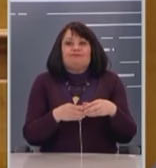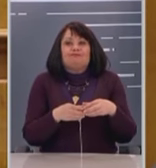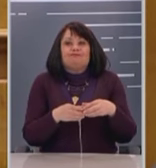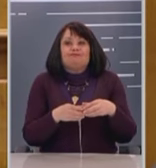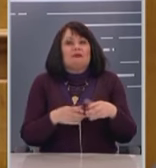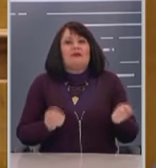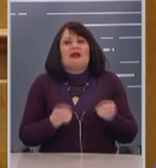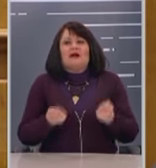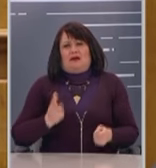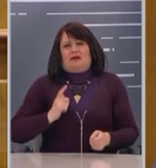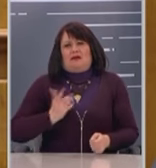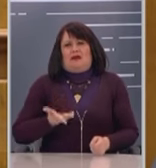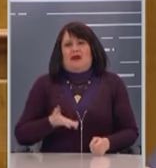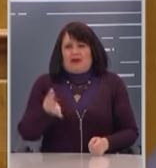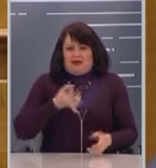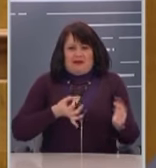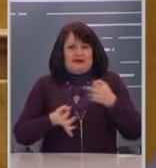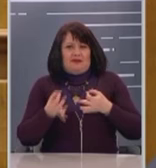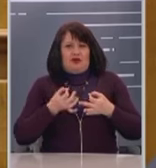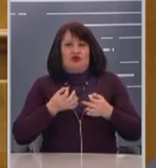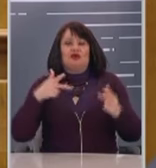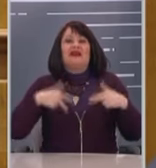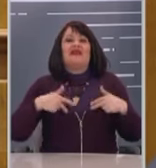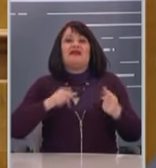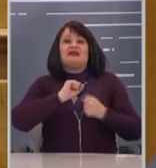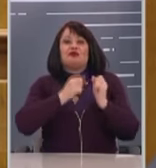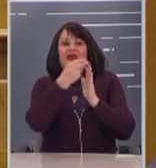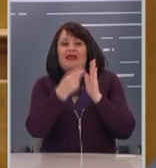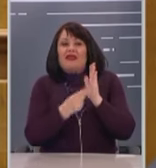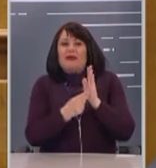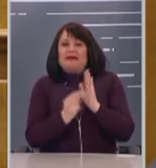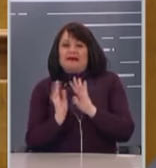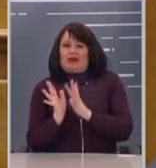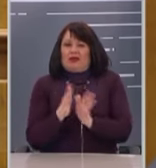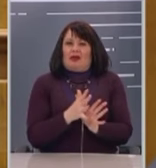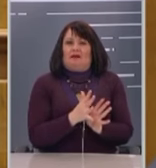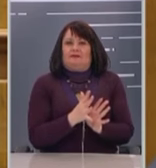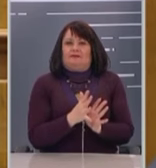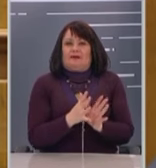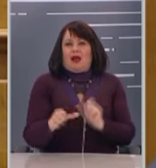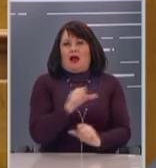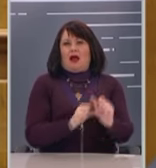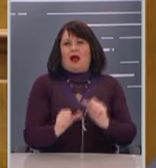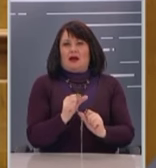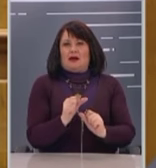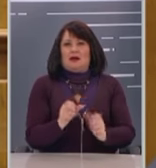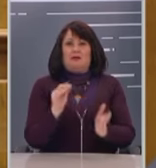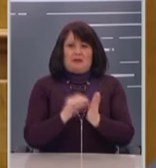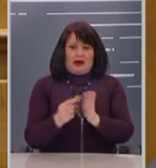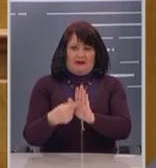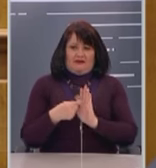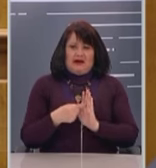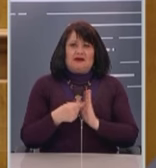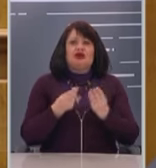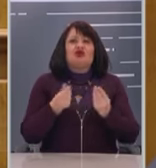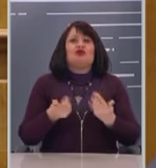κάνατε αυτό που όλοι περιμέναμε. Μιλήσατε για προσπάθεια της κυβέρνησης να αλλάξει την ατζέντα. Και αποκαλύψατε έτσι για άλλη μια φορά τον